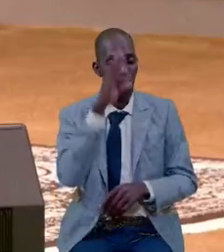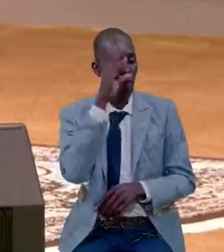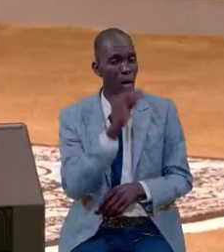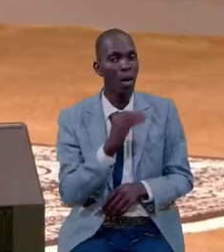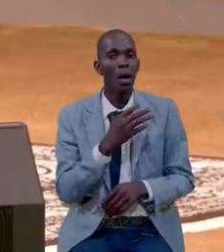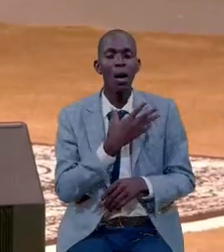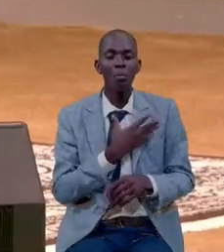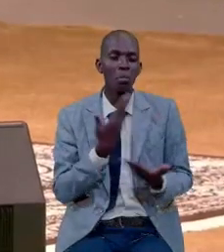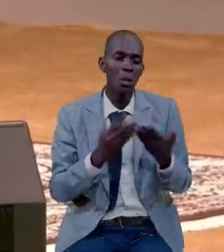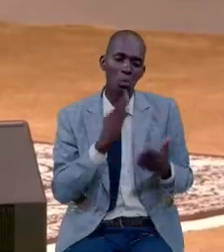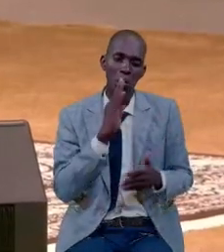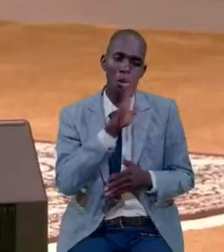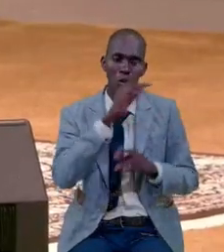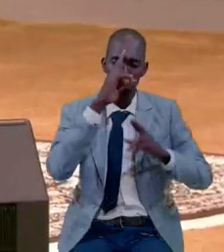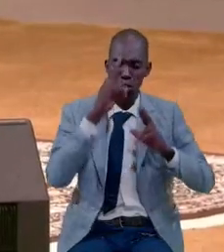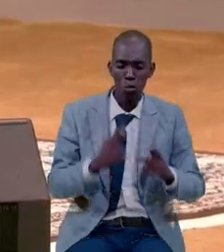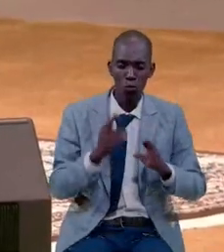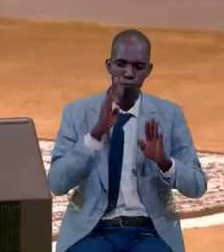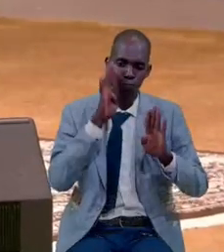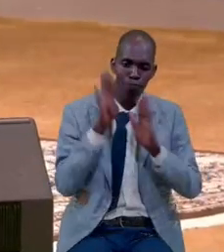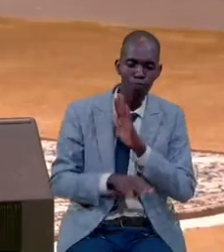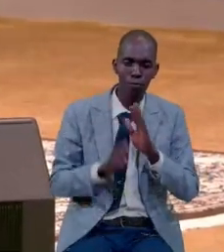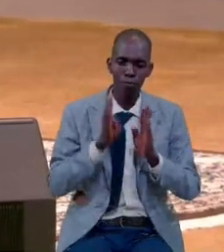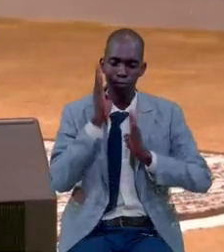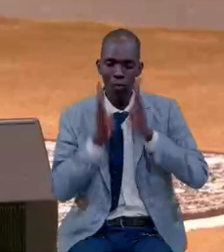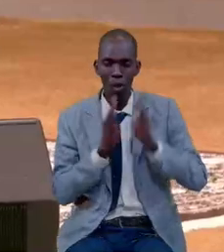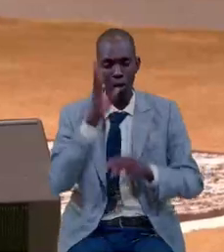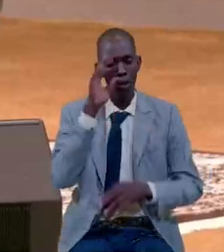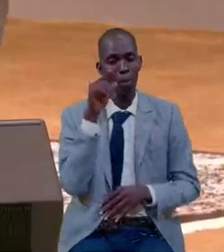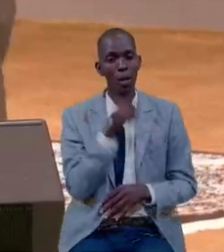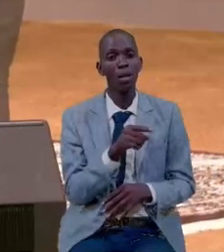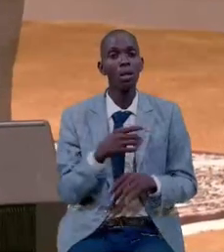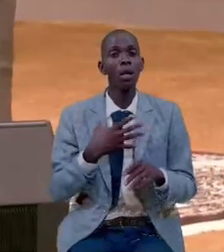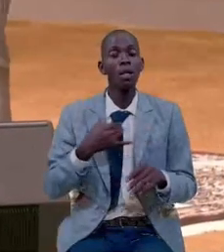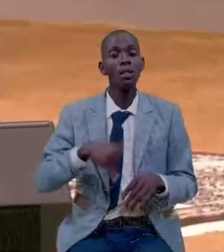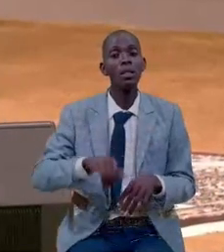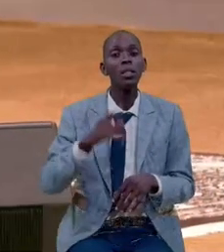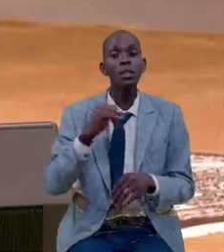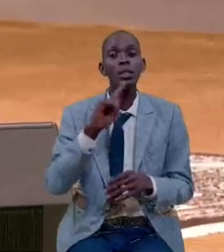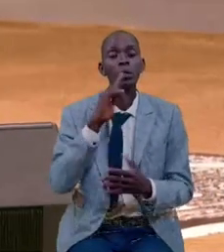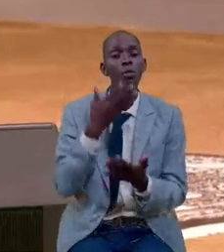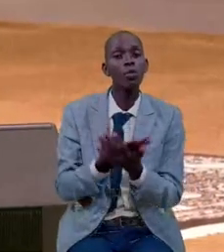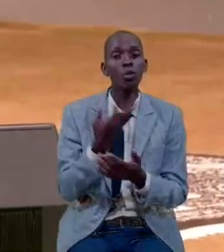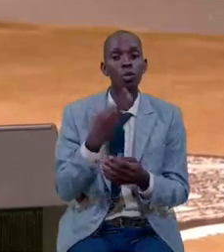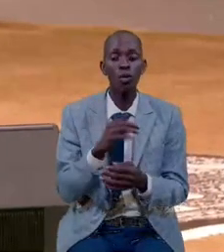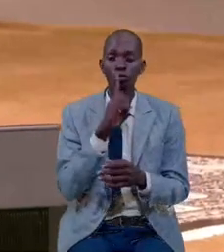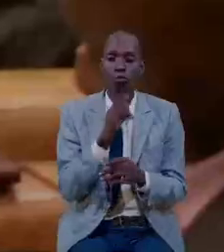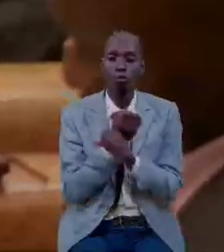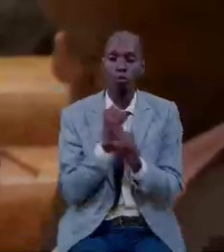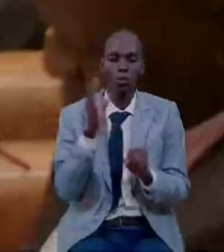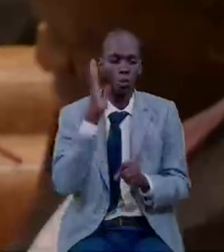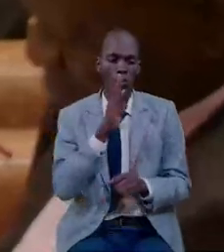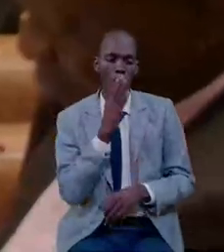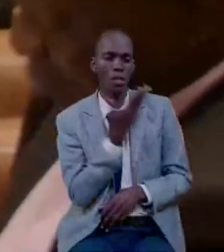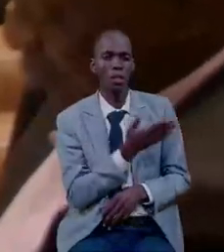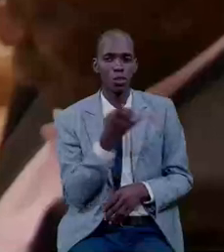soi. Ôtez tout quelque chose de lui. L'évidence du salut sera là. Alors, vivez avec, interagissez